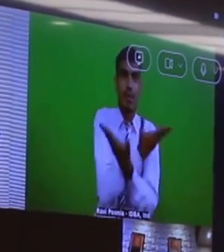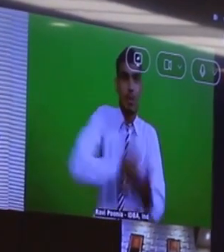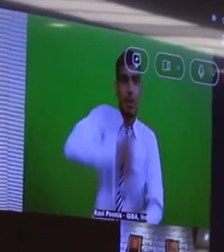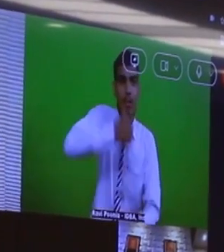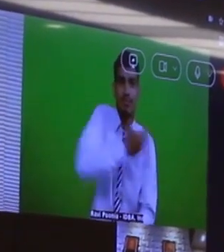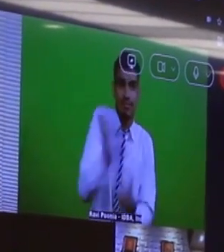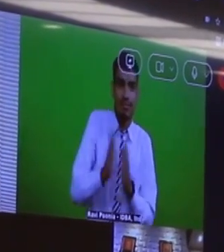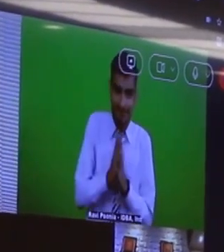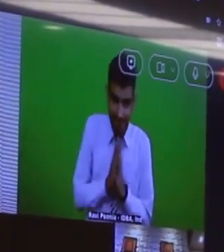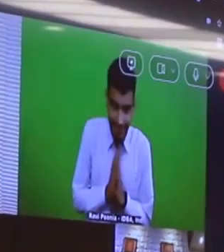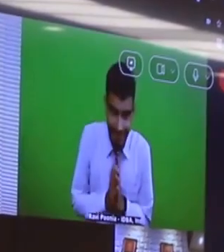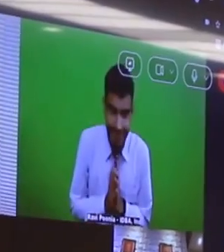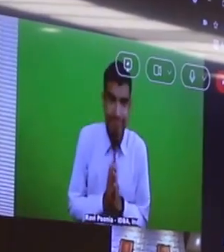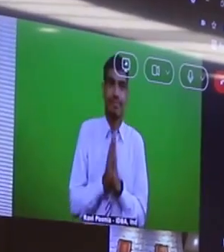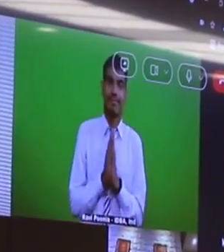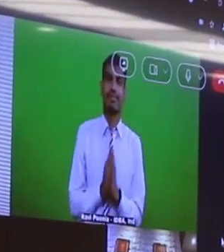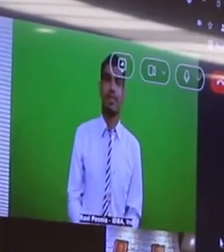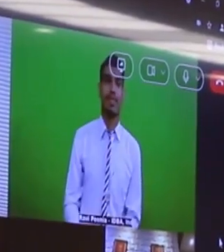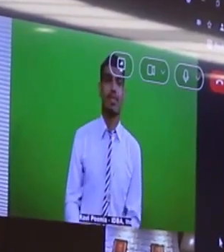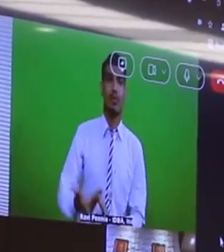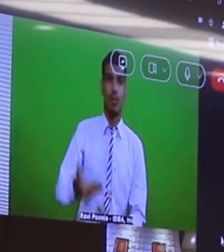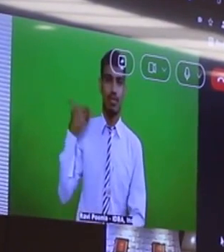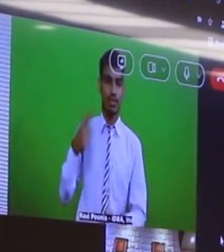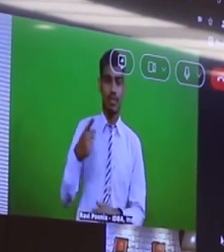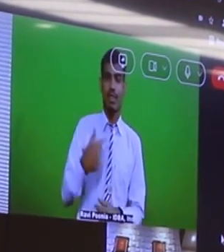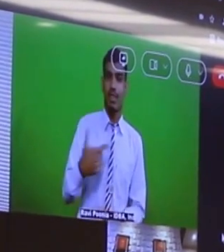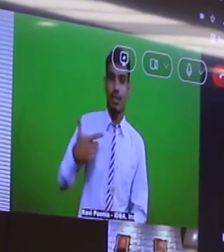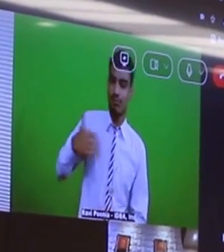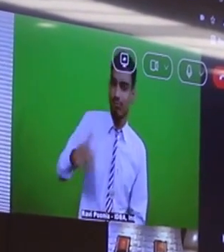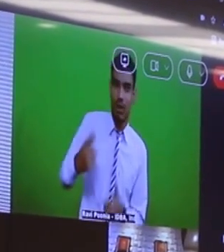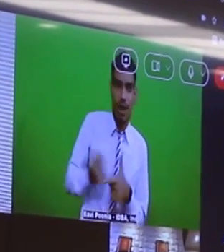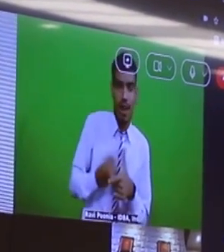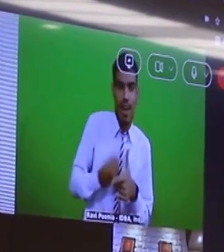आप सभी अतिथिगण, मंचासीन सभी उपस्थित अतिथिगणों को मेरा नमन।